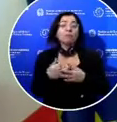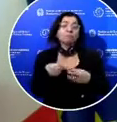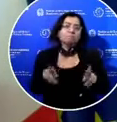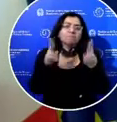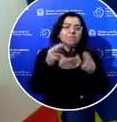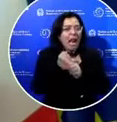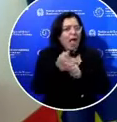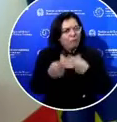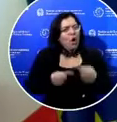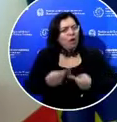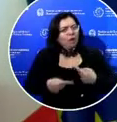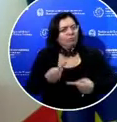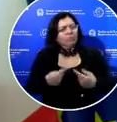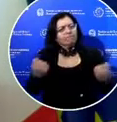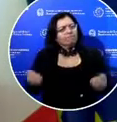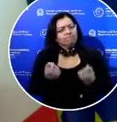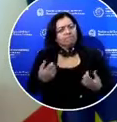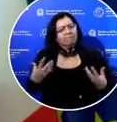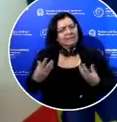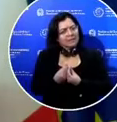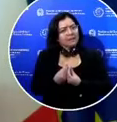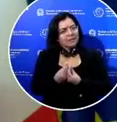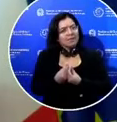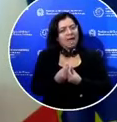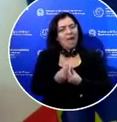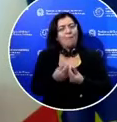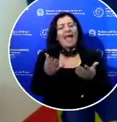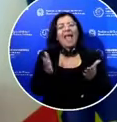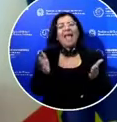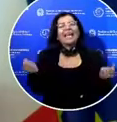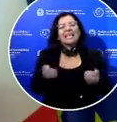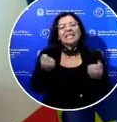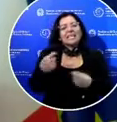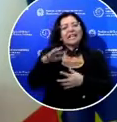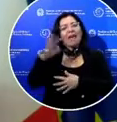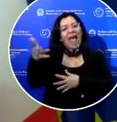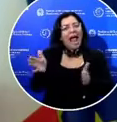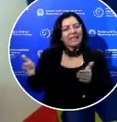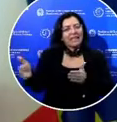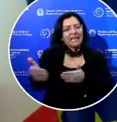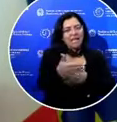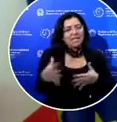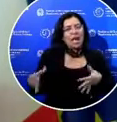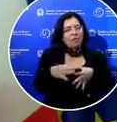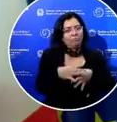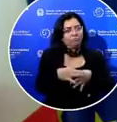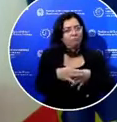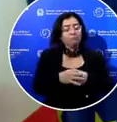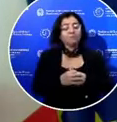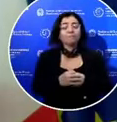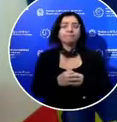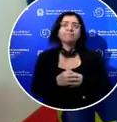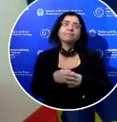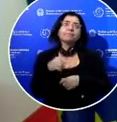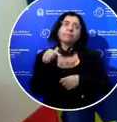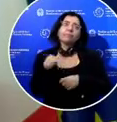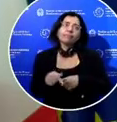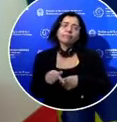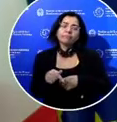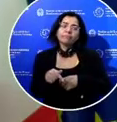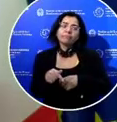maniera sinergica con le iniziative degli altri dicasteri competenti. Un ruolo quindi limitato nel